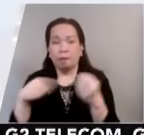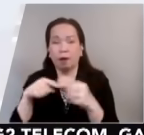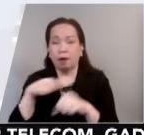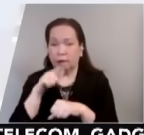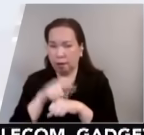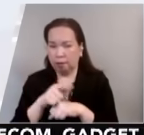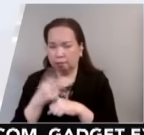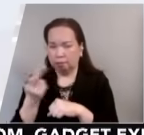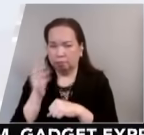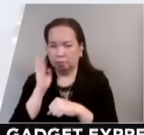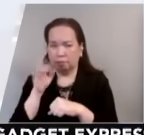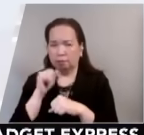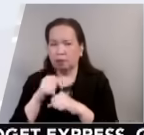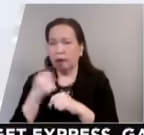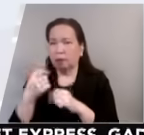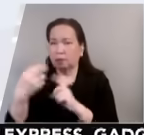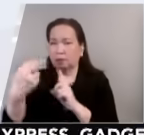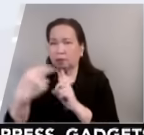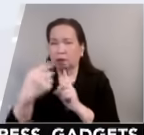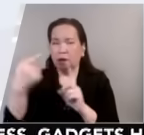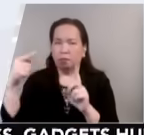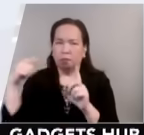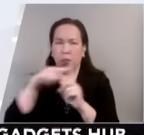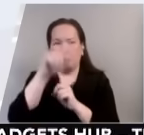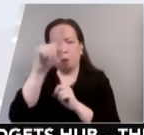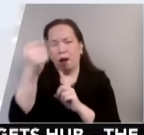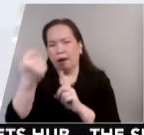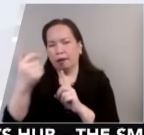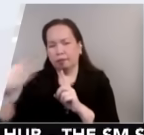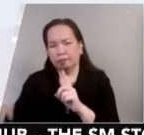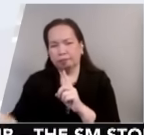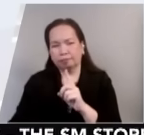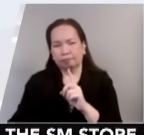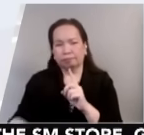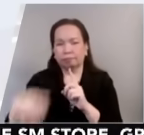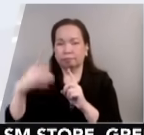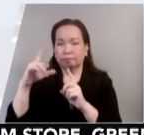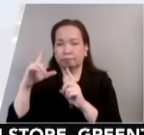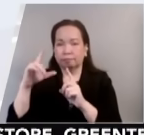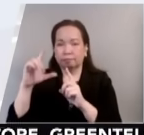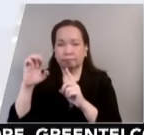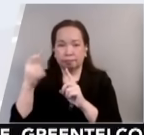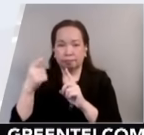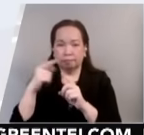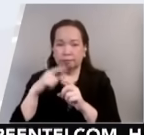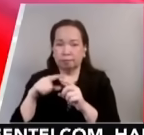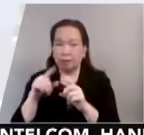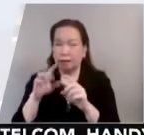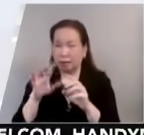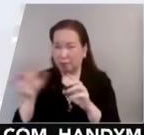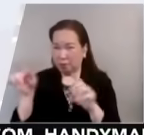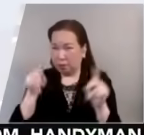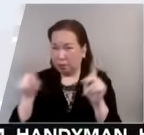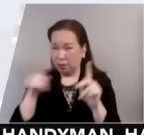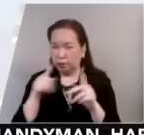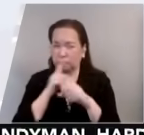bystander naman ang nadaplisan sa binti tumangging magbigay ng pahayag ang mga sangkot sa